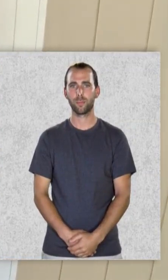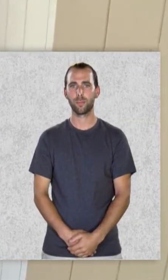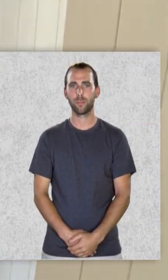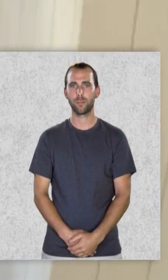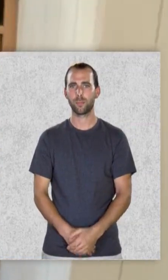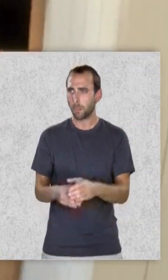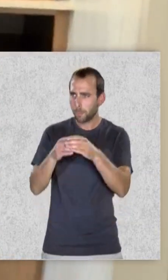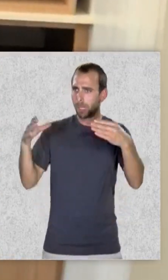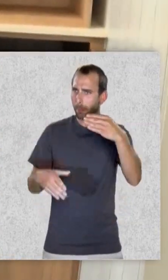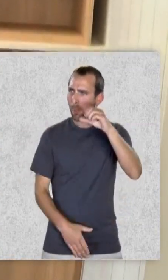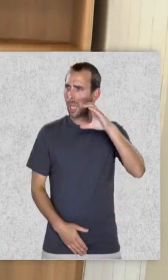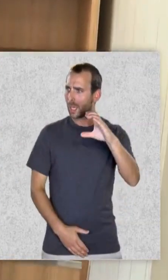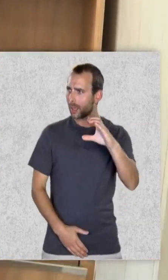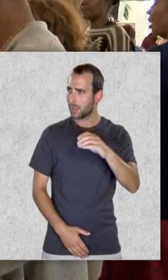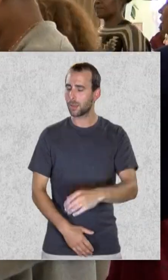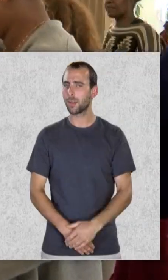Big Mac.